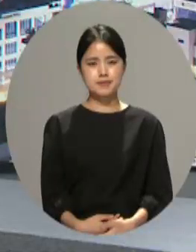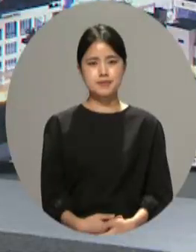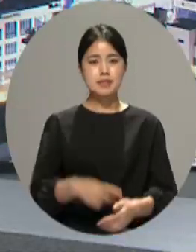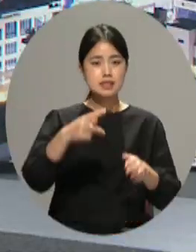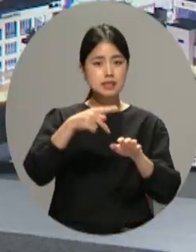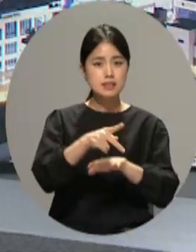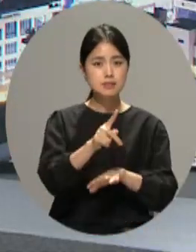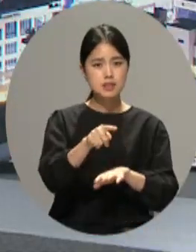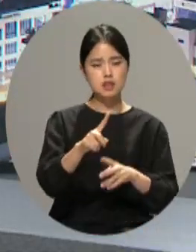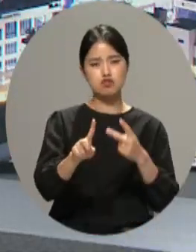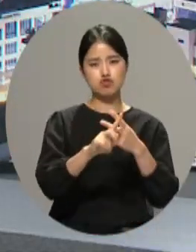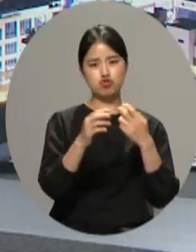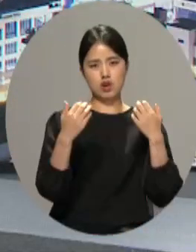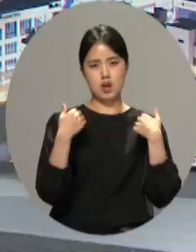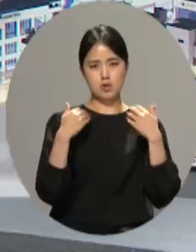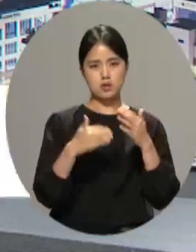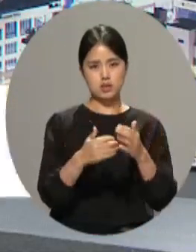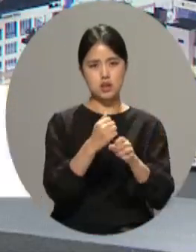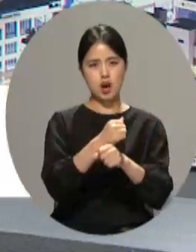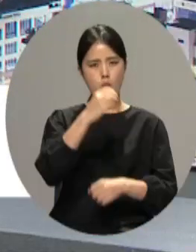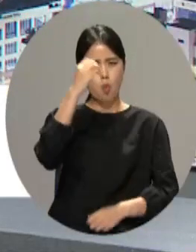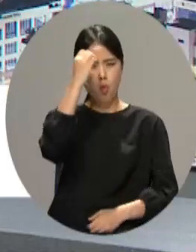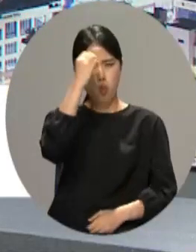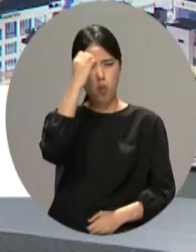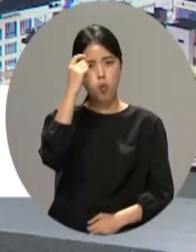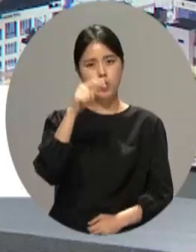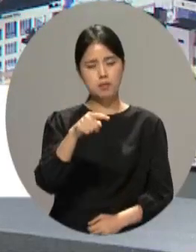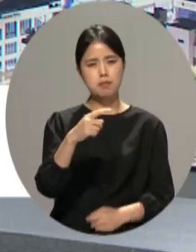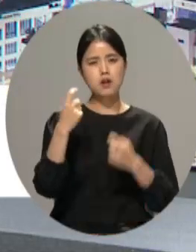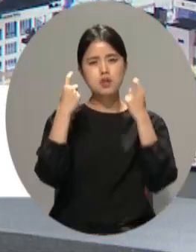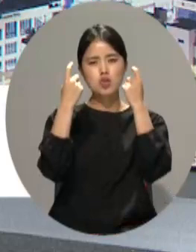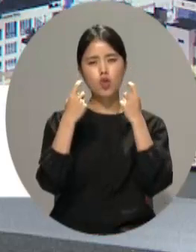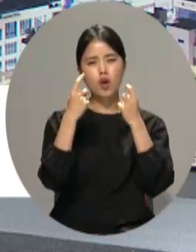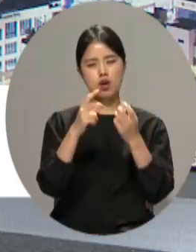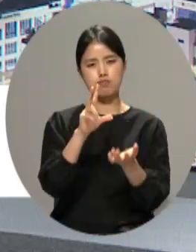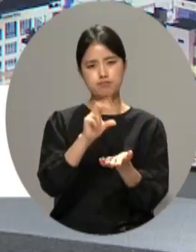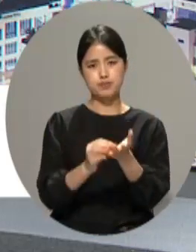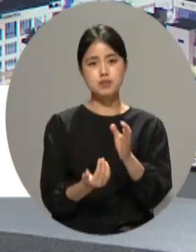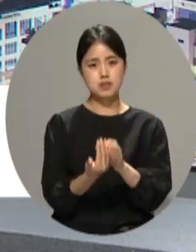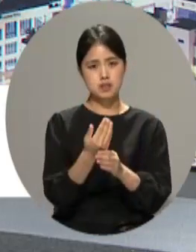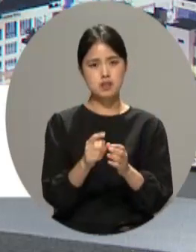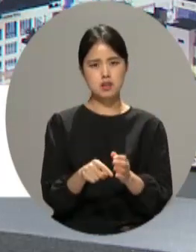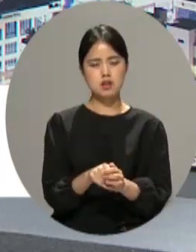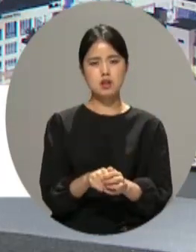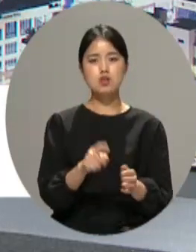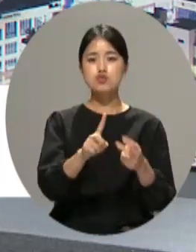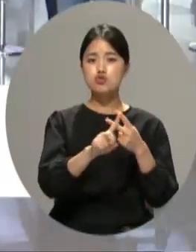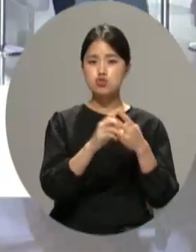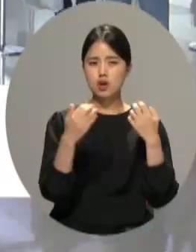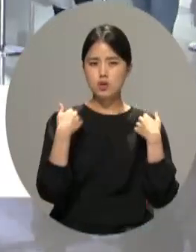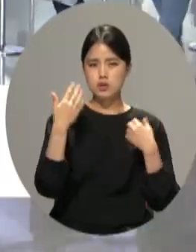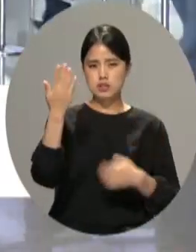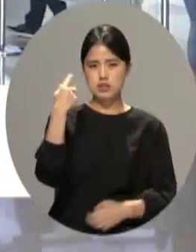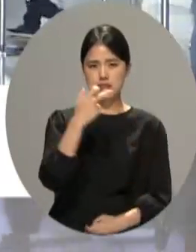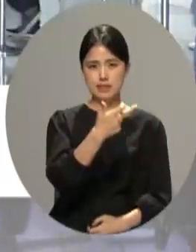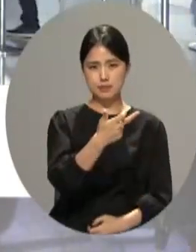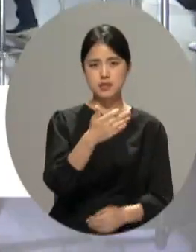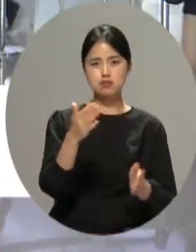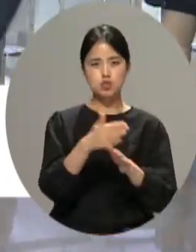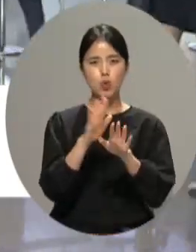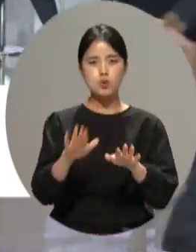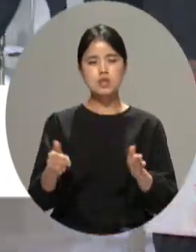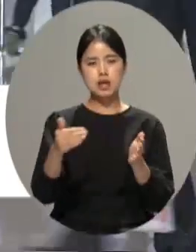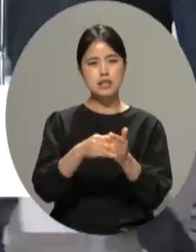임실의 모 중학교에서 진행한 고급형 수학여행이 논란입니다 임실의 모 중학교 는 지난 17일부터 5 4 까지